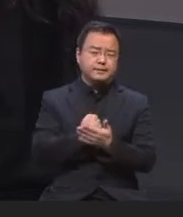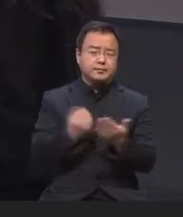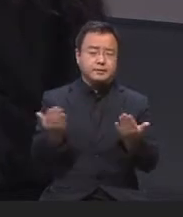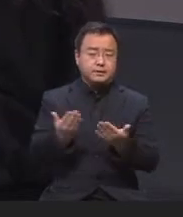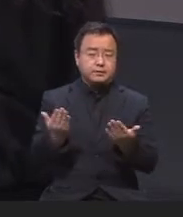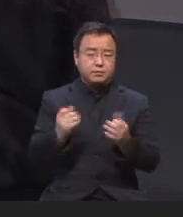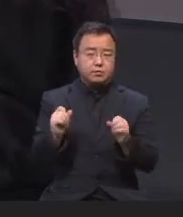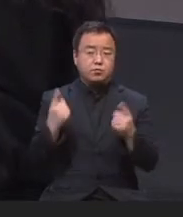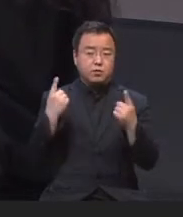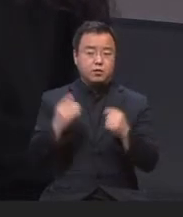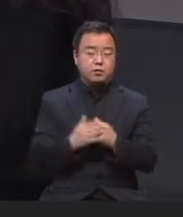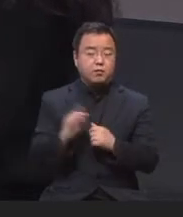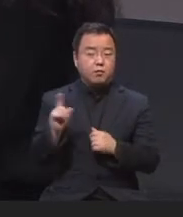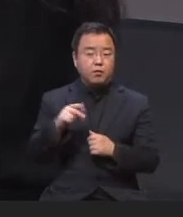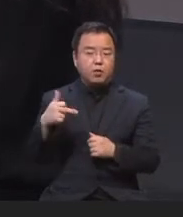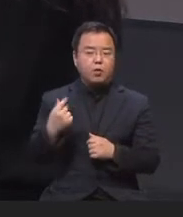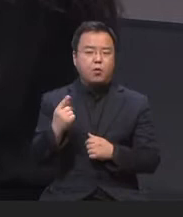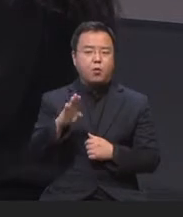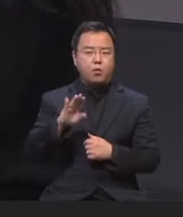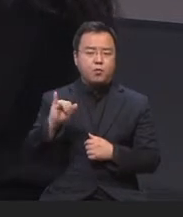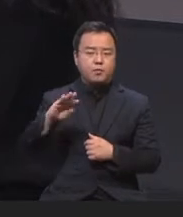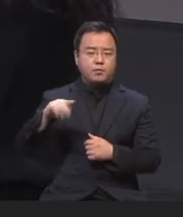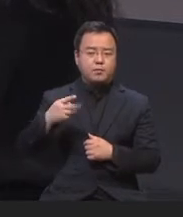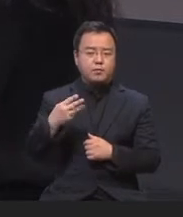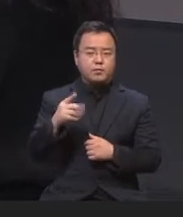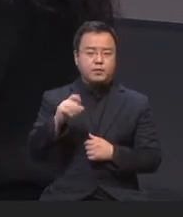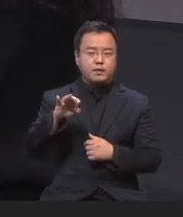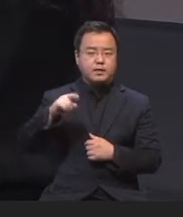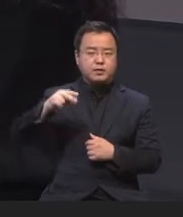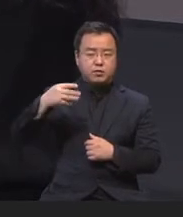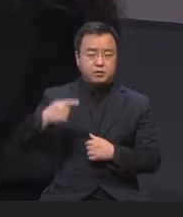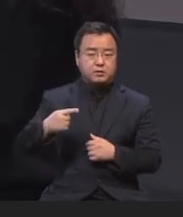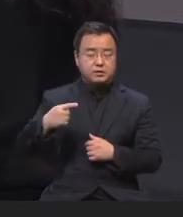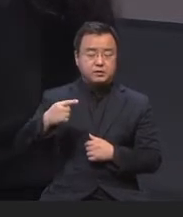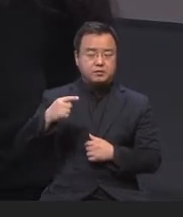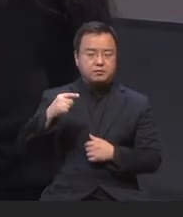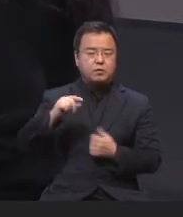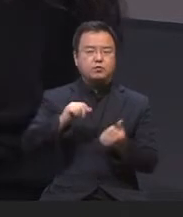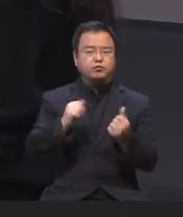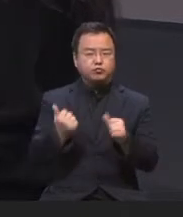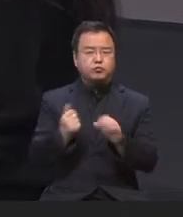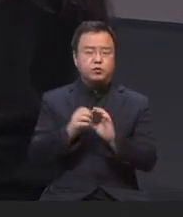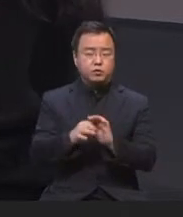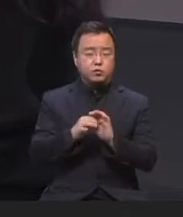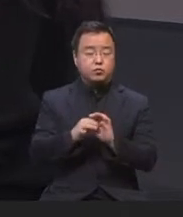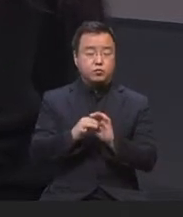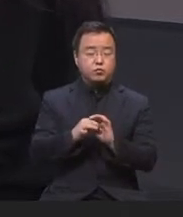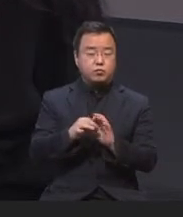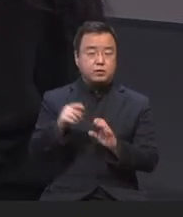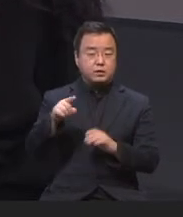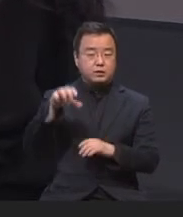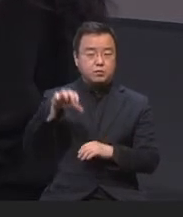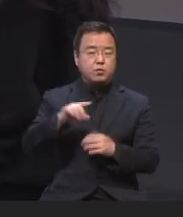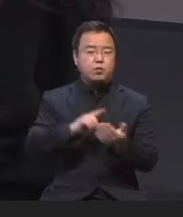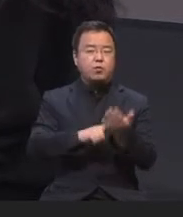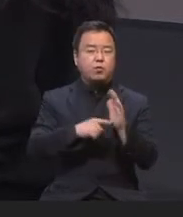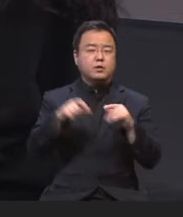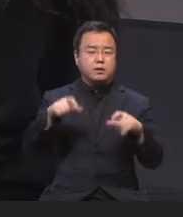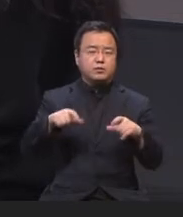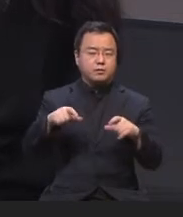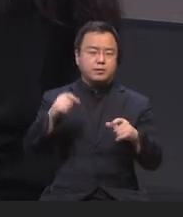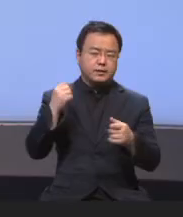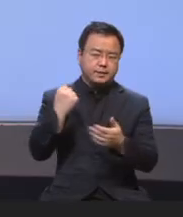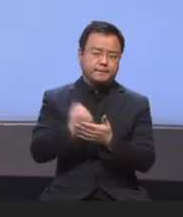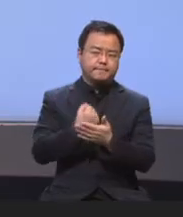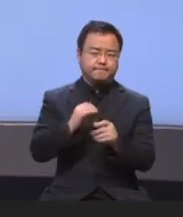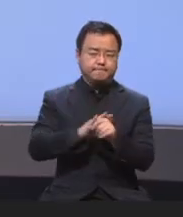브라이언트의 어떤 추락 소식이 있으면서 이제 오늘 BTS의 무대가 열렸던 LA 스테이플스 센터에서도 애도의 물결이 좀 이어졌다고 얘기가 들렸습니다.